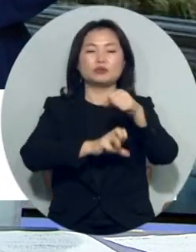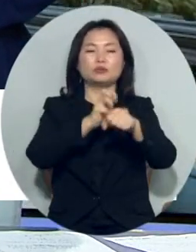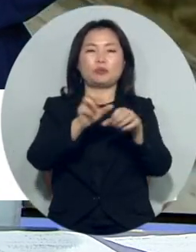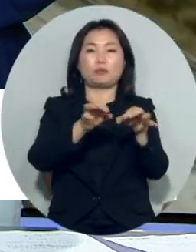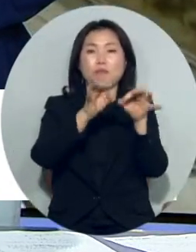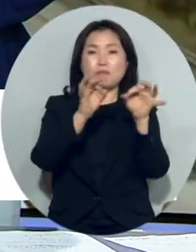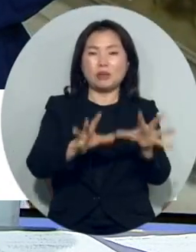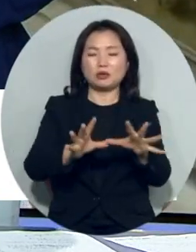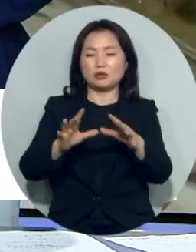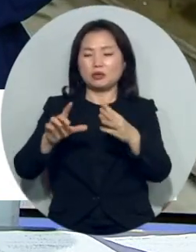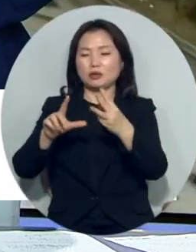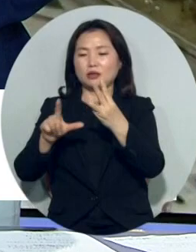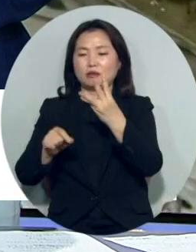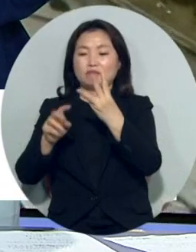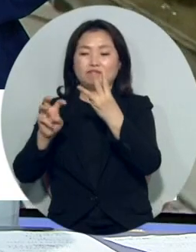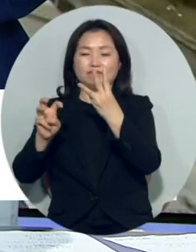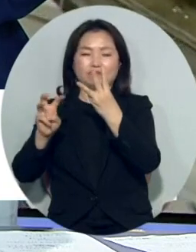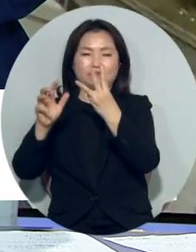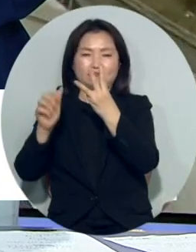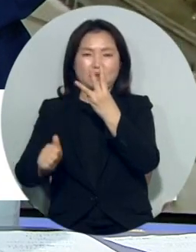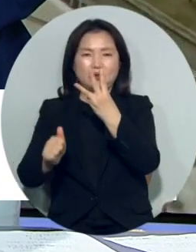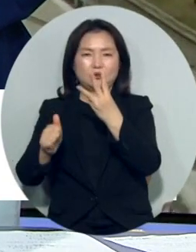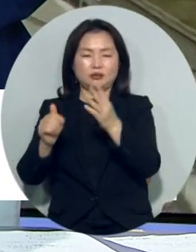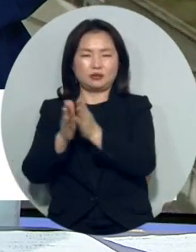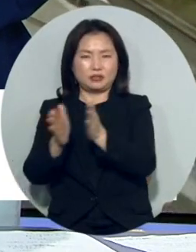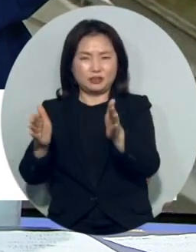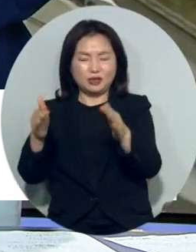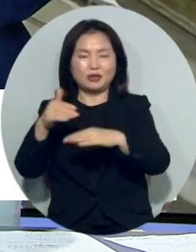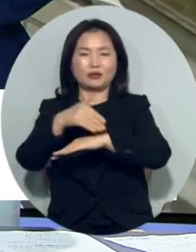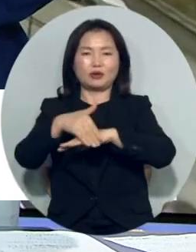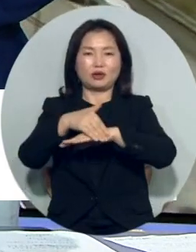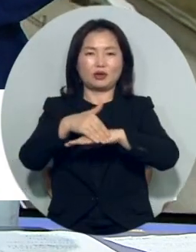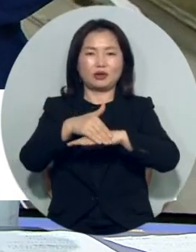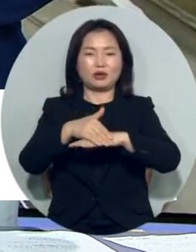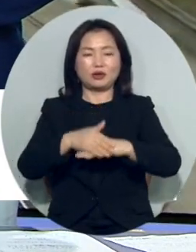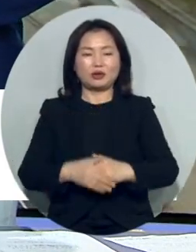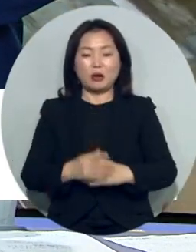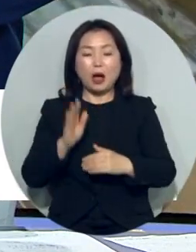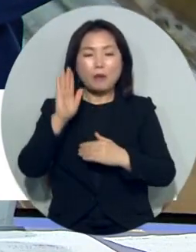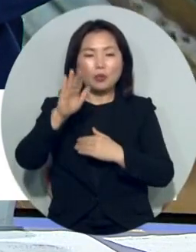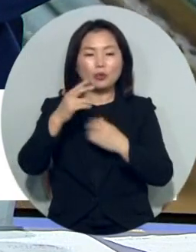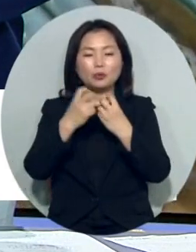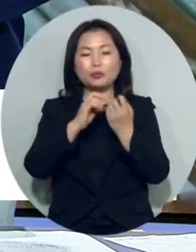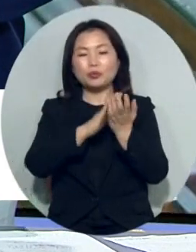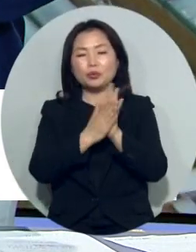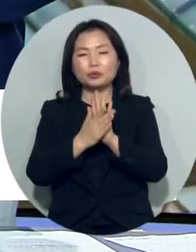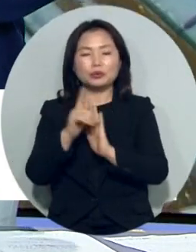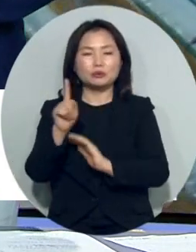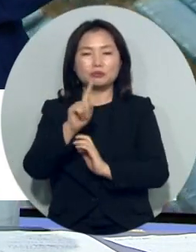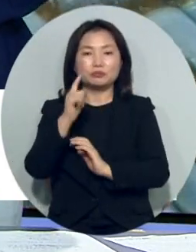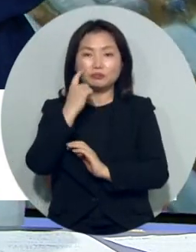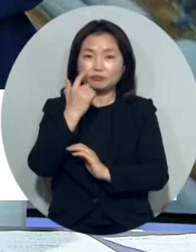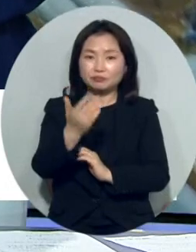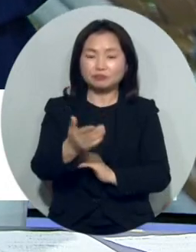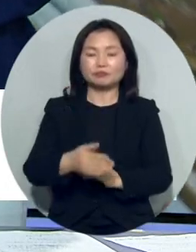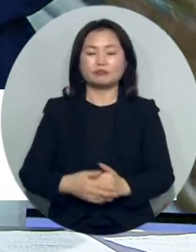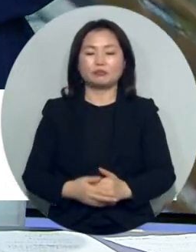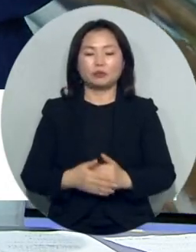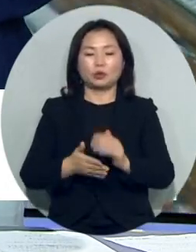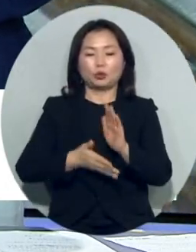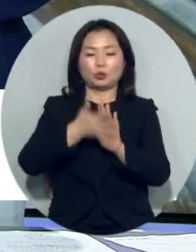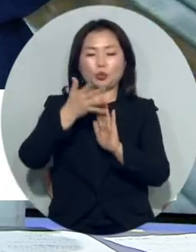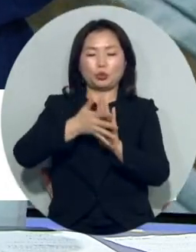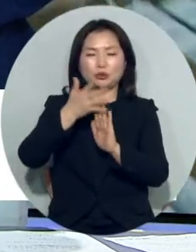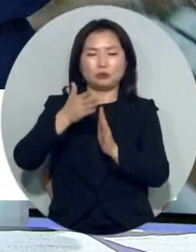만에 이달 말 정식 개통을 앞두고 있습니다. 자, 윤윤선 앵커, 앞으로 어떤 변화가 예상됩니까? 네, 이